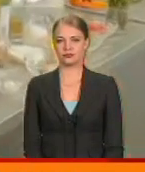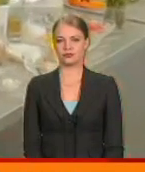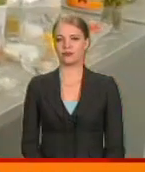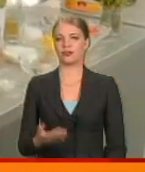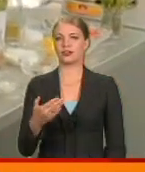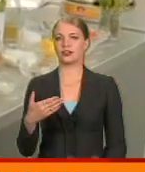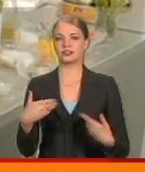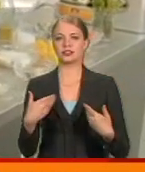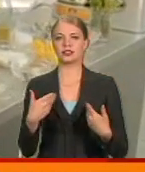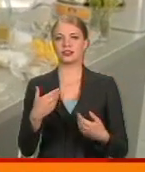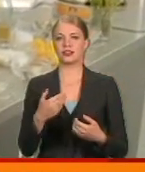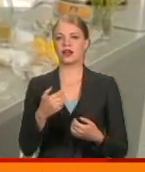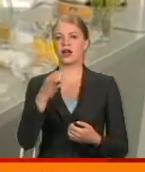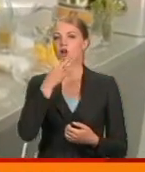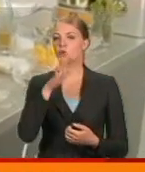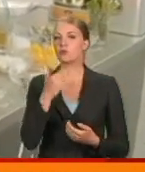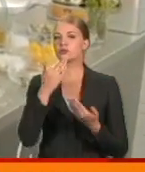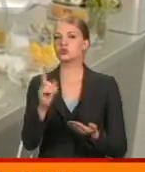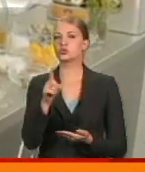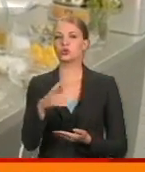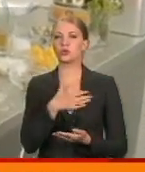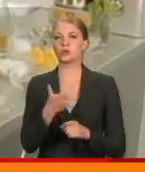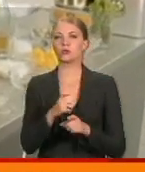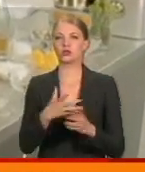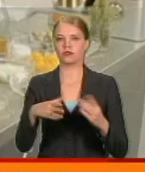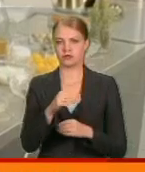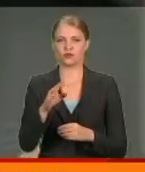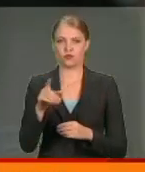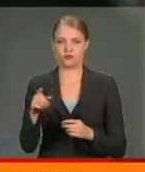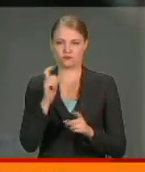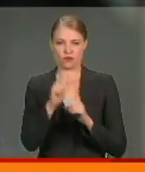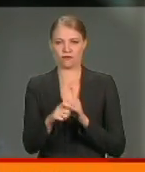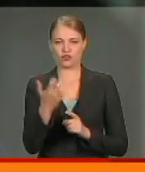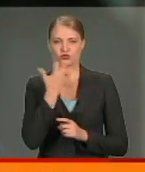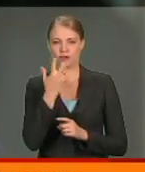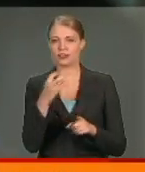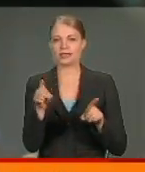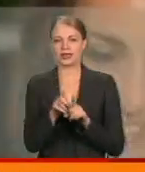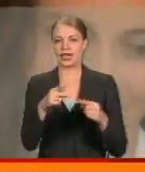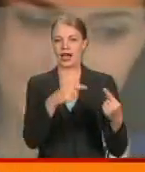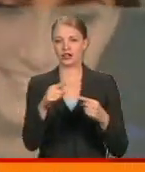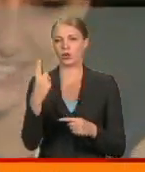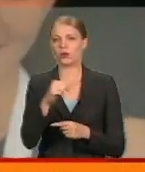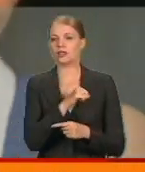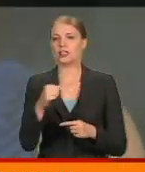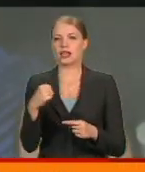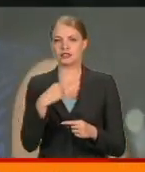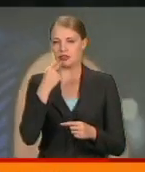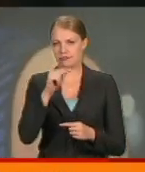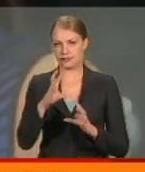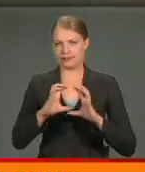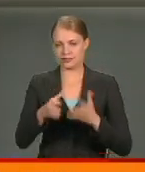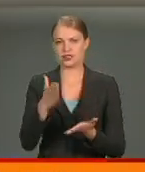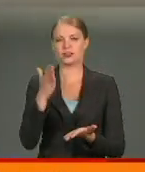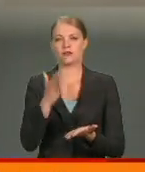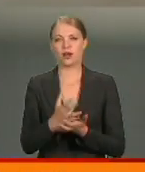Наверное, спросите любую гимнастку, что она любит больше всего, она ответит – шоколадки. Не така, як інші. Одна із найгнучкіших у світі